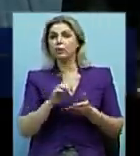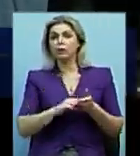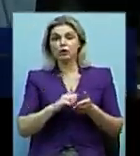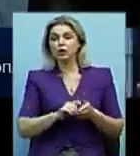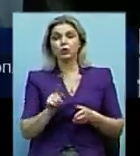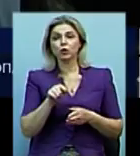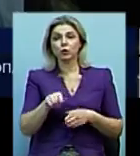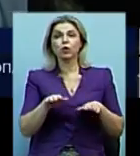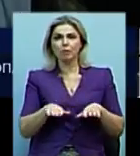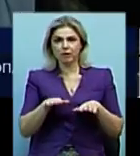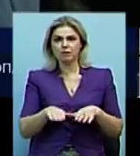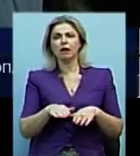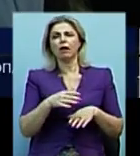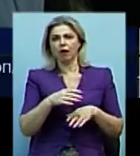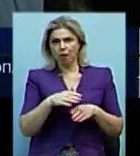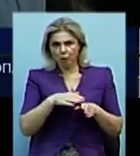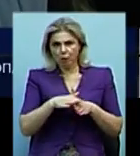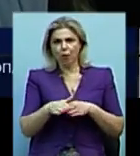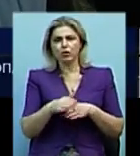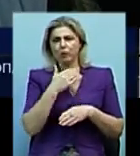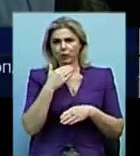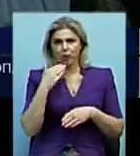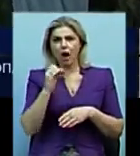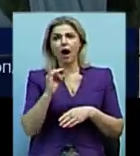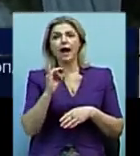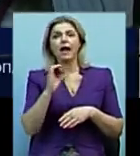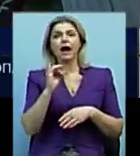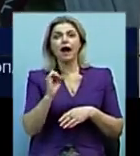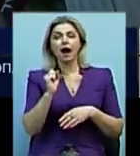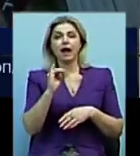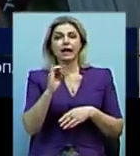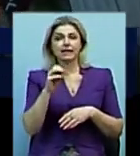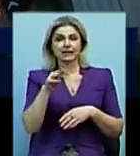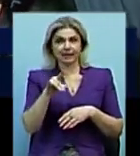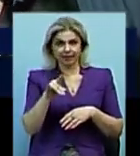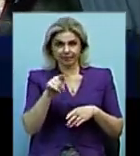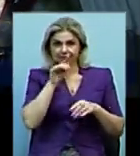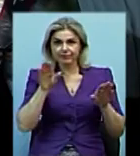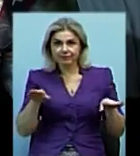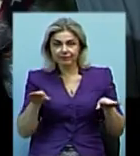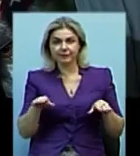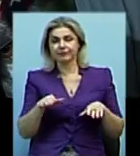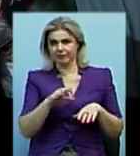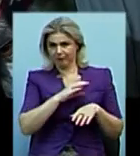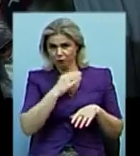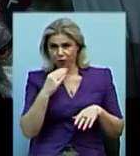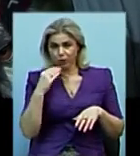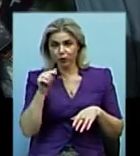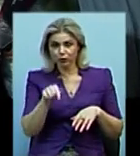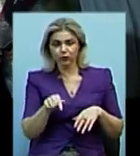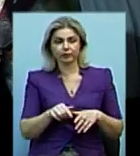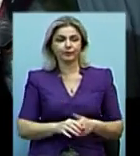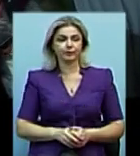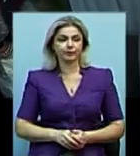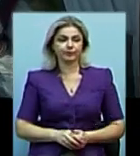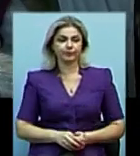местах наблюдается достаточно большое количество аистов. Три хати обрали з тієї причини, що в цих місцях